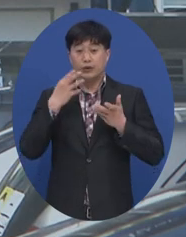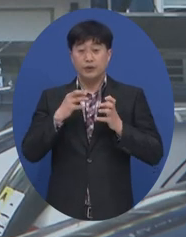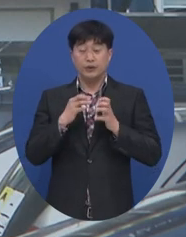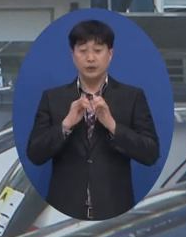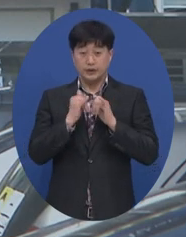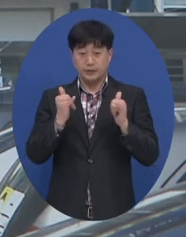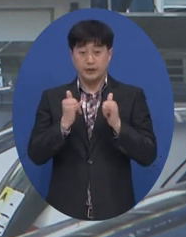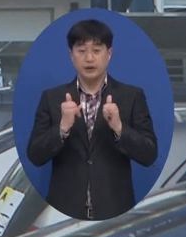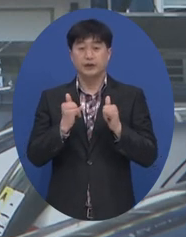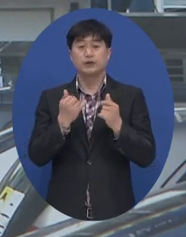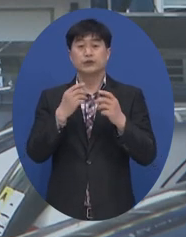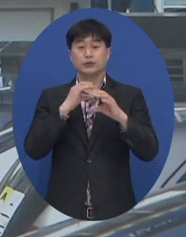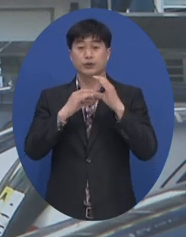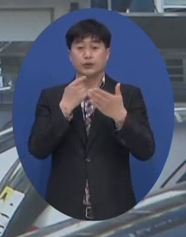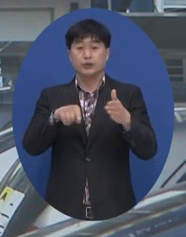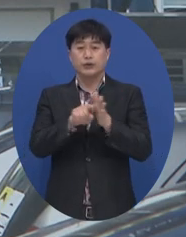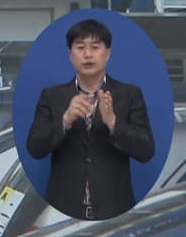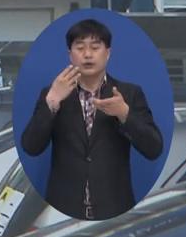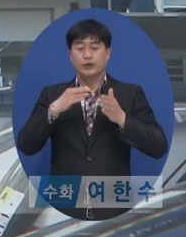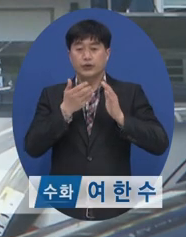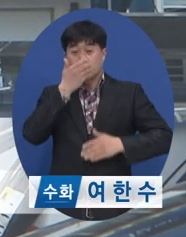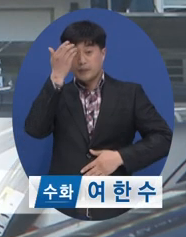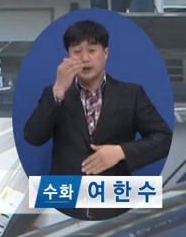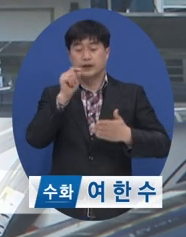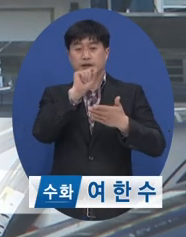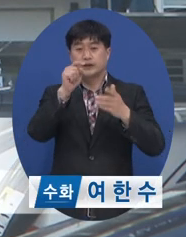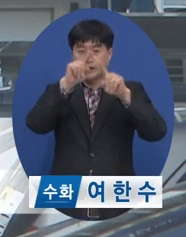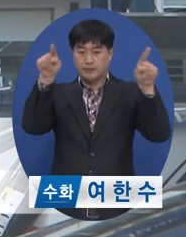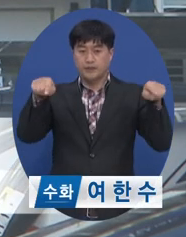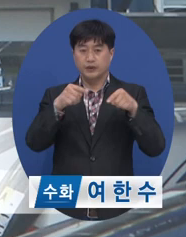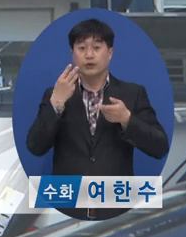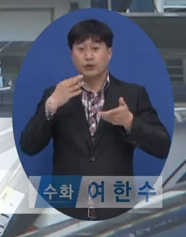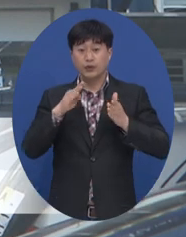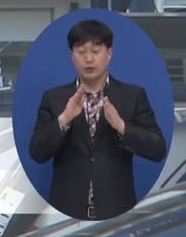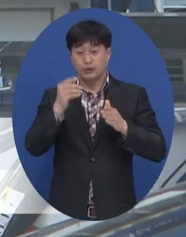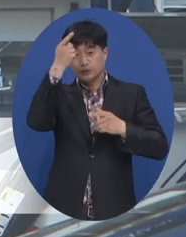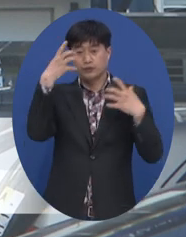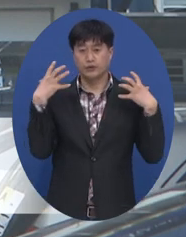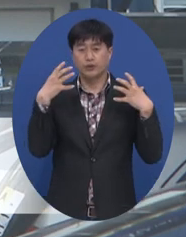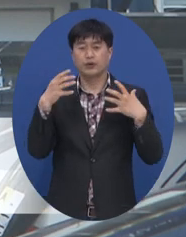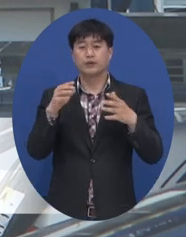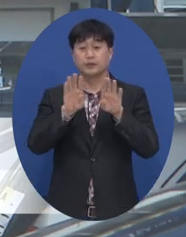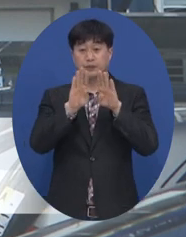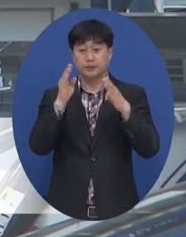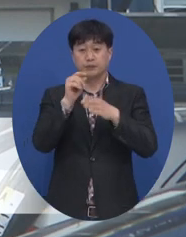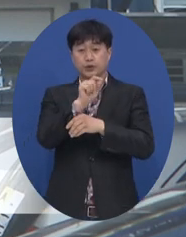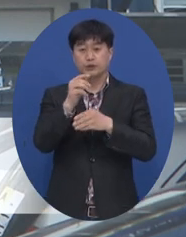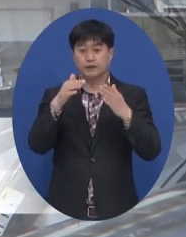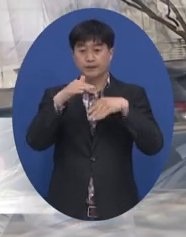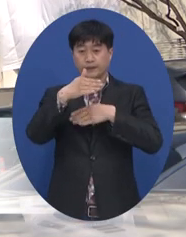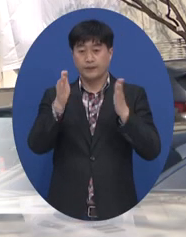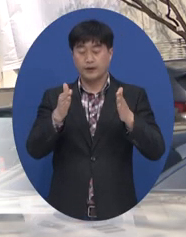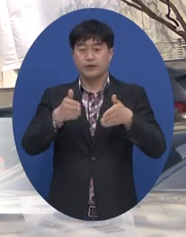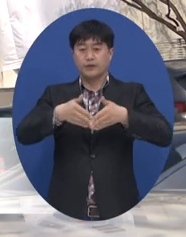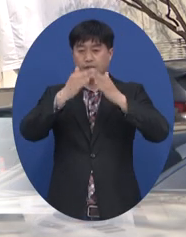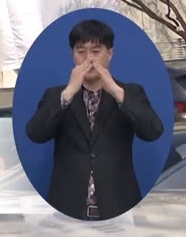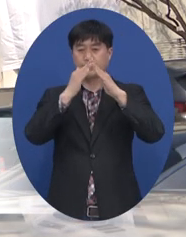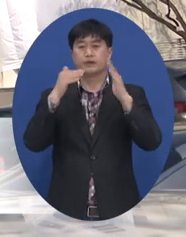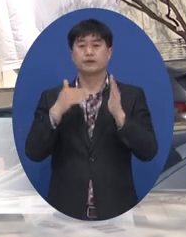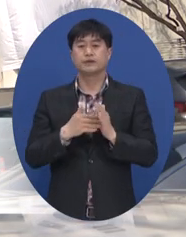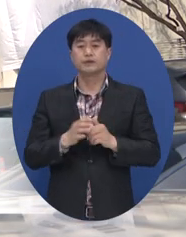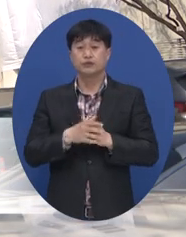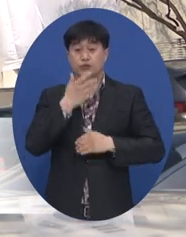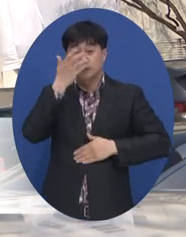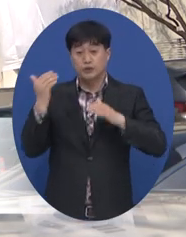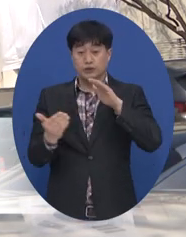경기도가 도민과 소통하기 위한 경기 희망 글 판을 도 청산의 열린민원실 외벽에 설치했습니다 꿈을 이루는